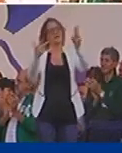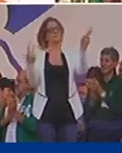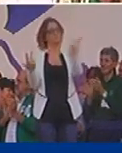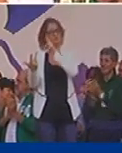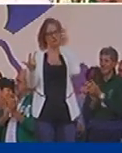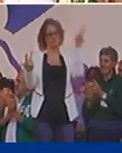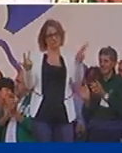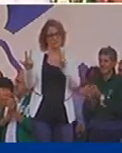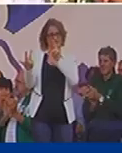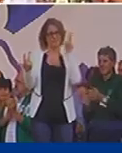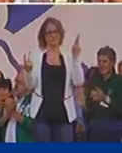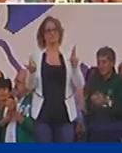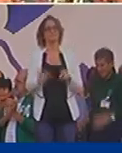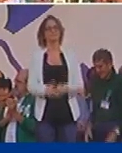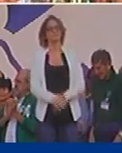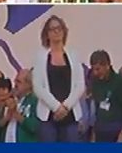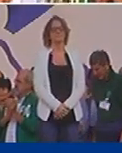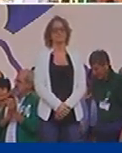parte.